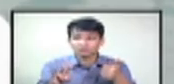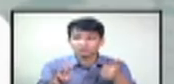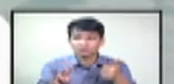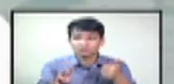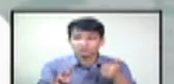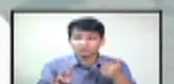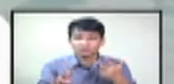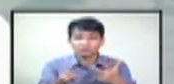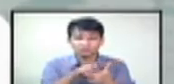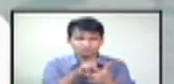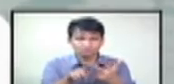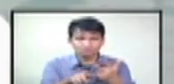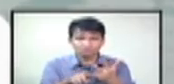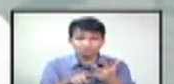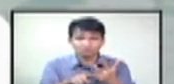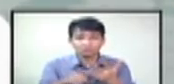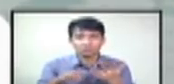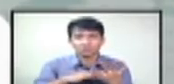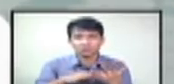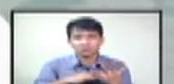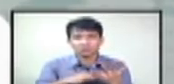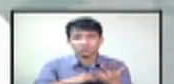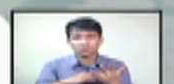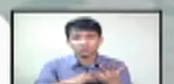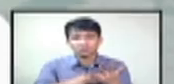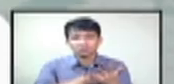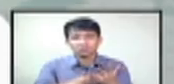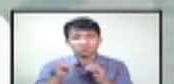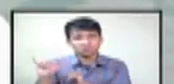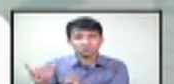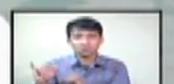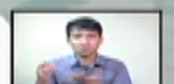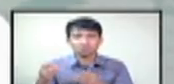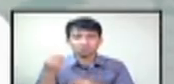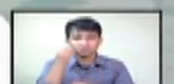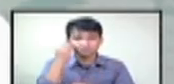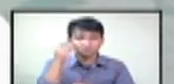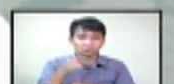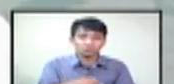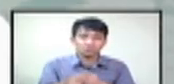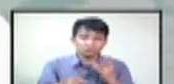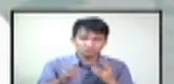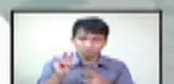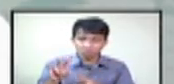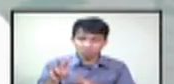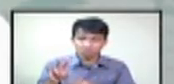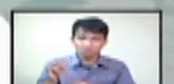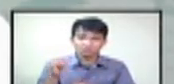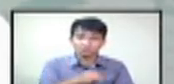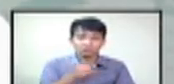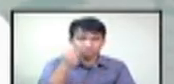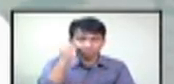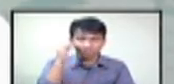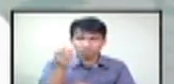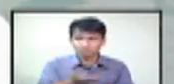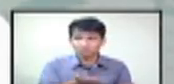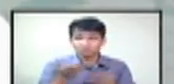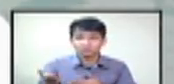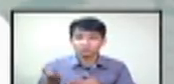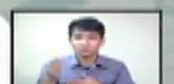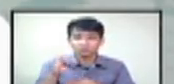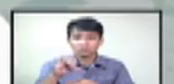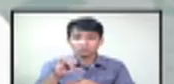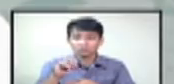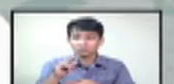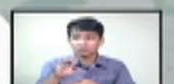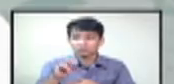Correct. Yung tatlo, sir, nakontento na kumbaga kapit sa patilim kaysa wala naman doon sila uwihan dito. Pero yung pito, sir, nakauwi na. At dinala ko po sa Malacanang, sir.